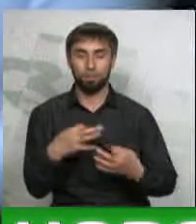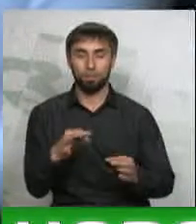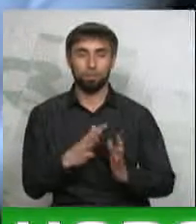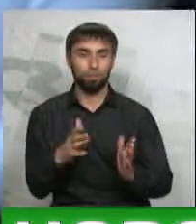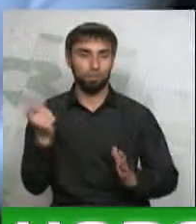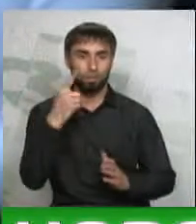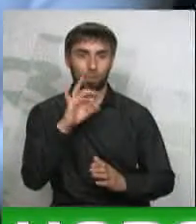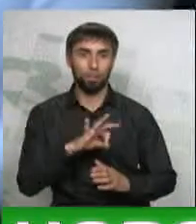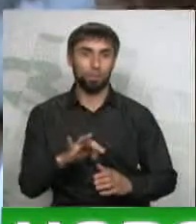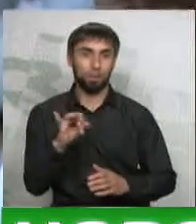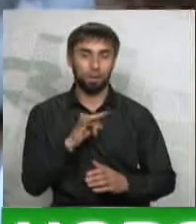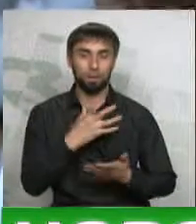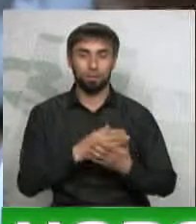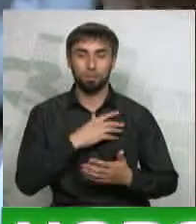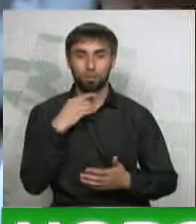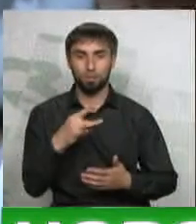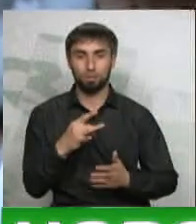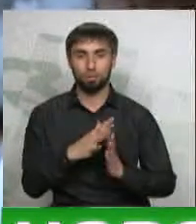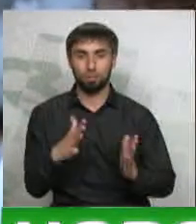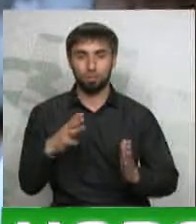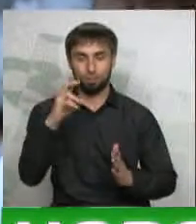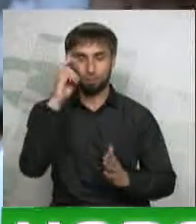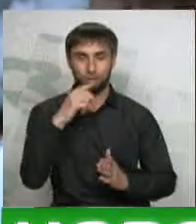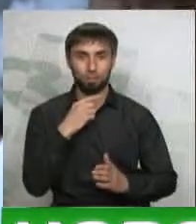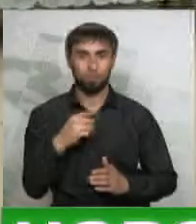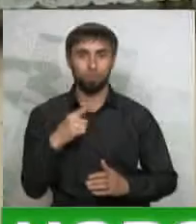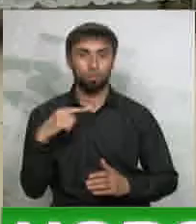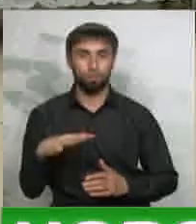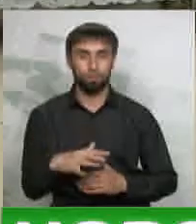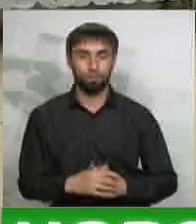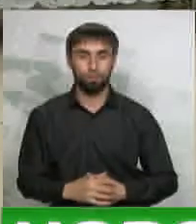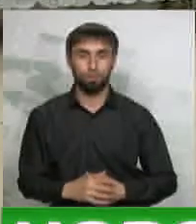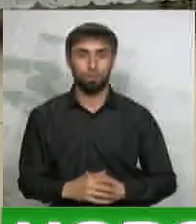больше узнать об истории своей республики в масштабе страны. Хава Гагиева, Магомед Доскеев, Новости 24.